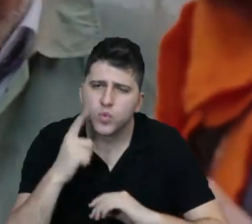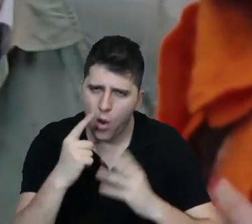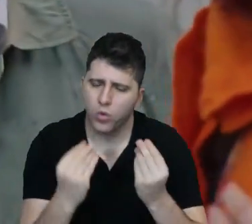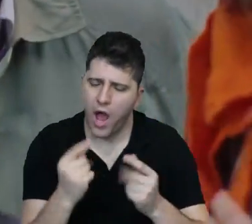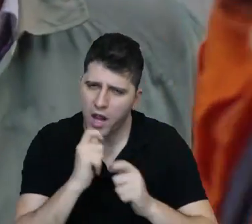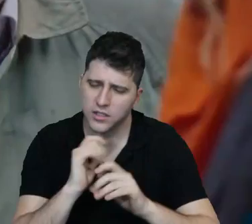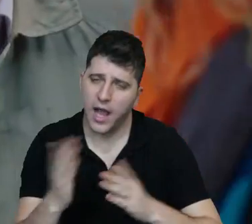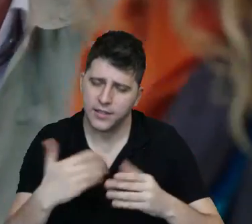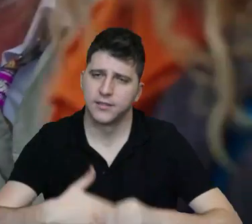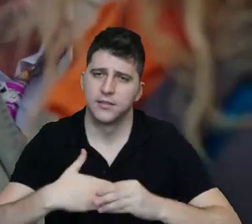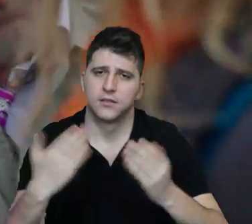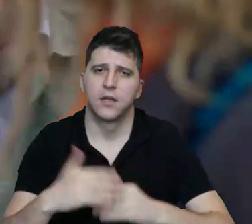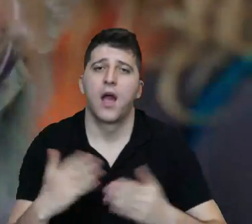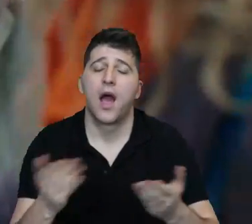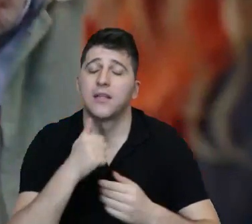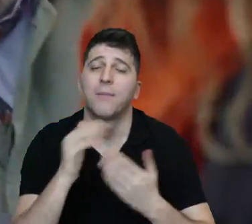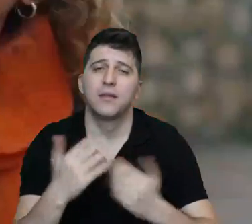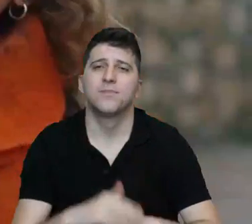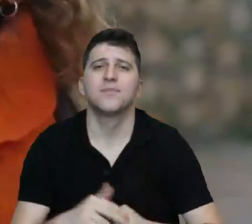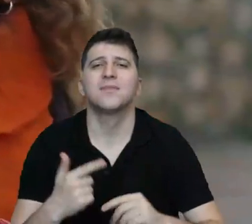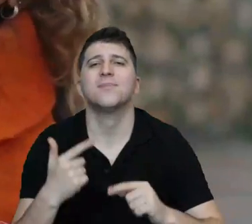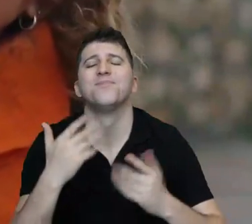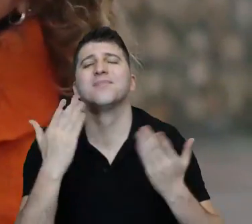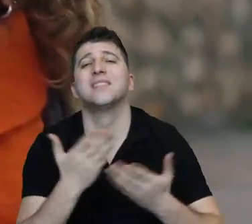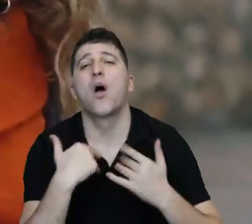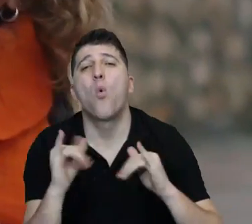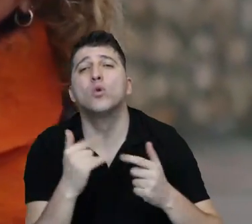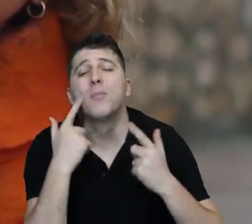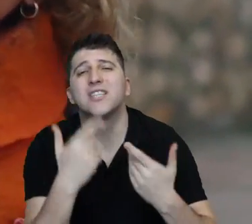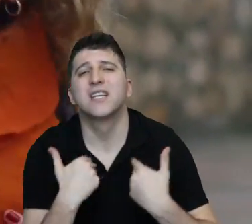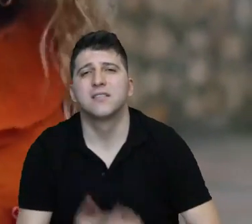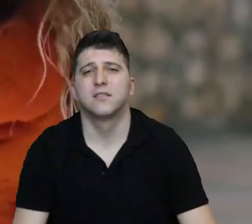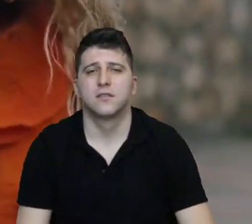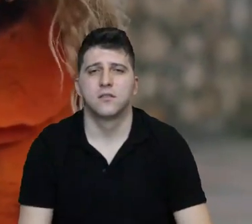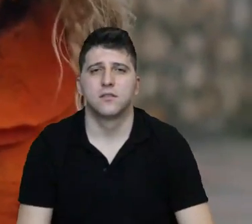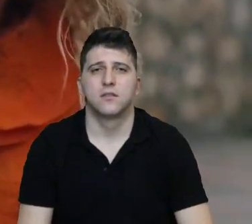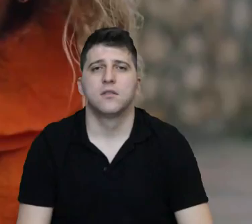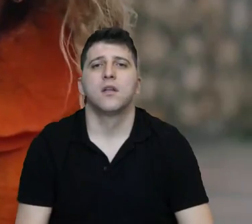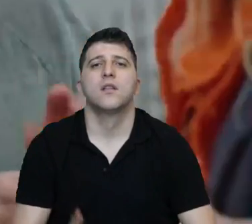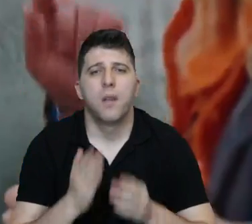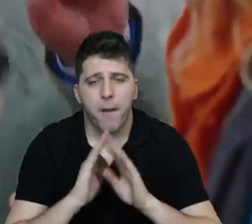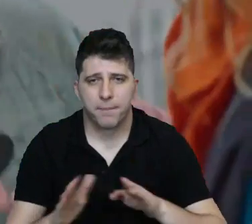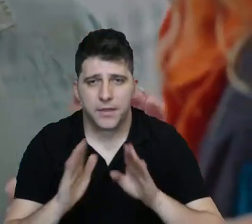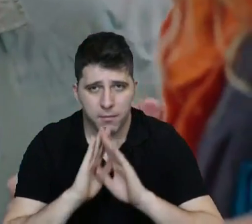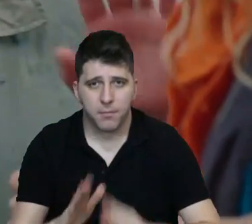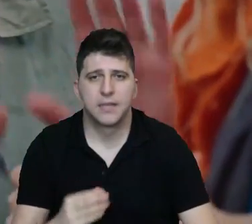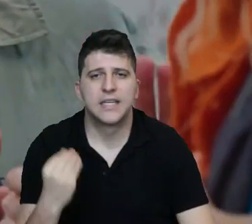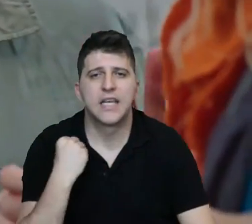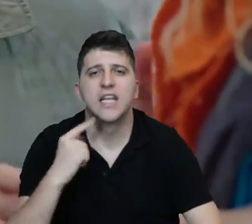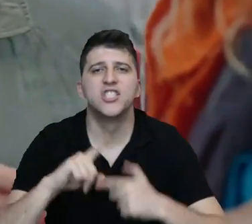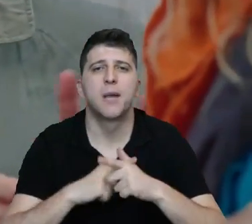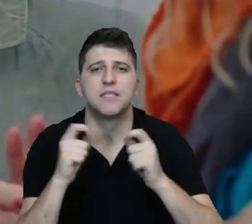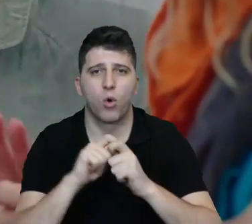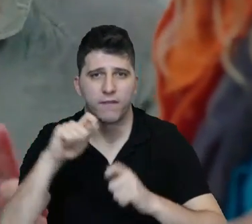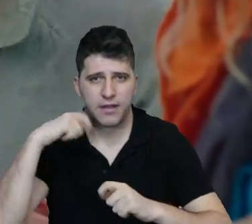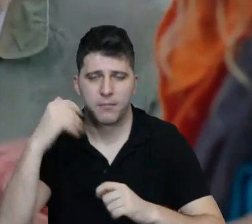Anlaştık. Hadi bakalım, el sıkışalım. Hadi abi, hadi. Hadi. Farukcuğum, daha oyuncu bakacağız. Evet, tamam. Yeni bir James Bond